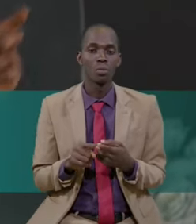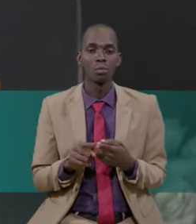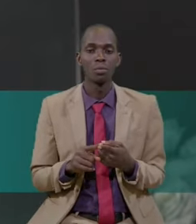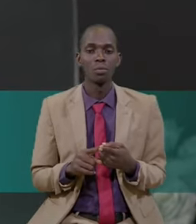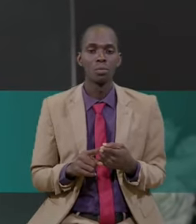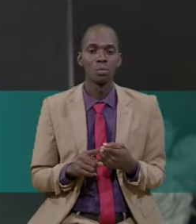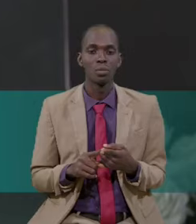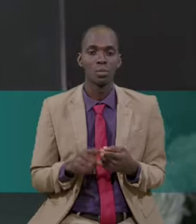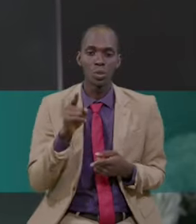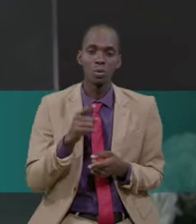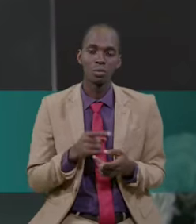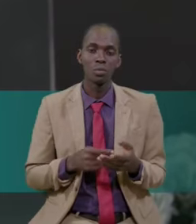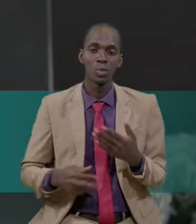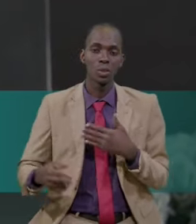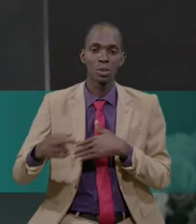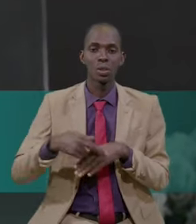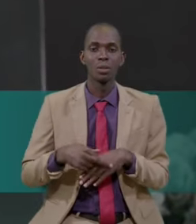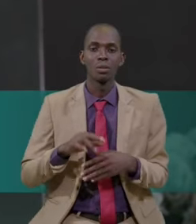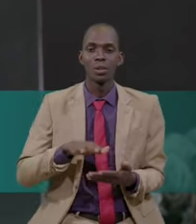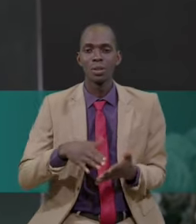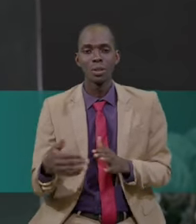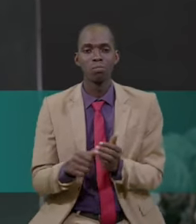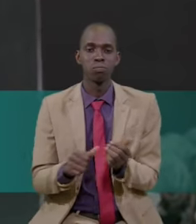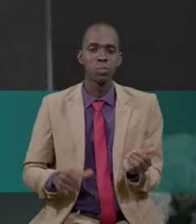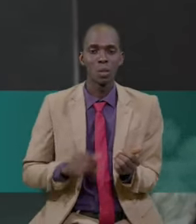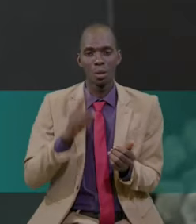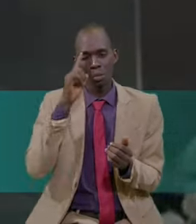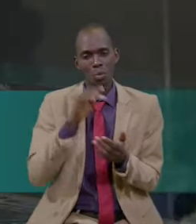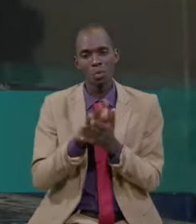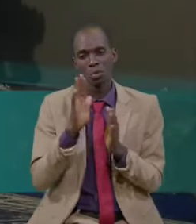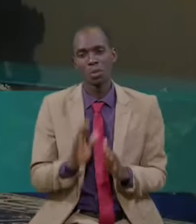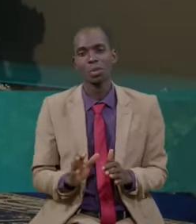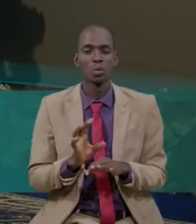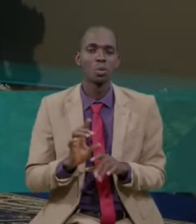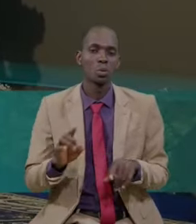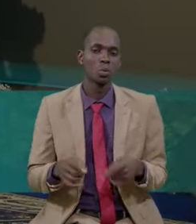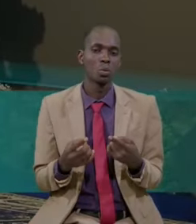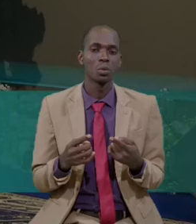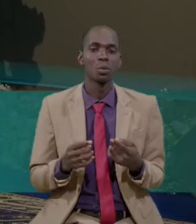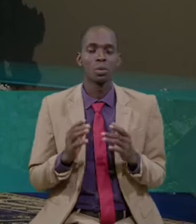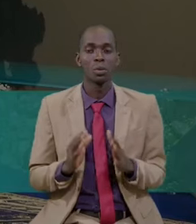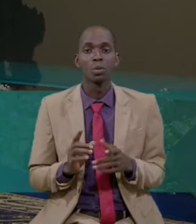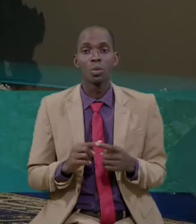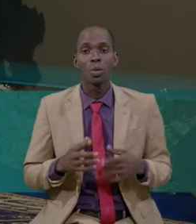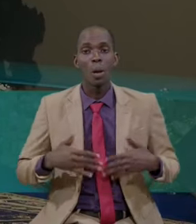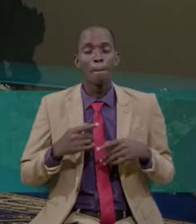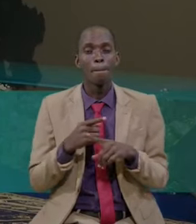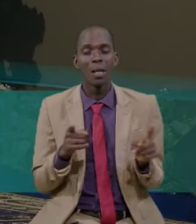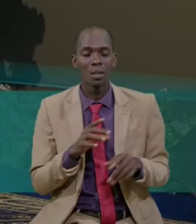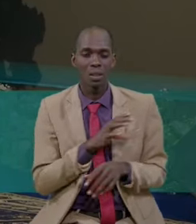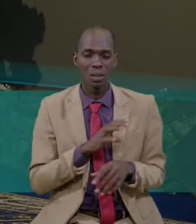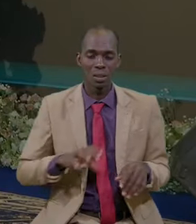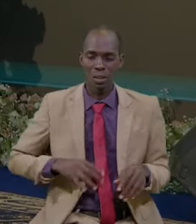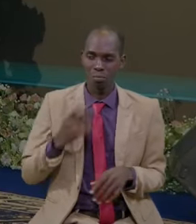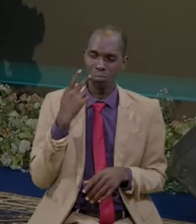Parce qu'il a rétrogradé. Dieu ne l'a pas fait rétrograder, mais le Seigneur l'a vu. Il